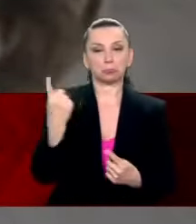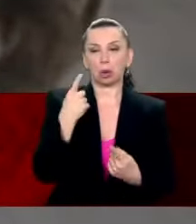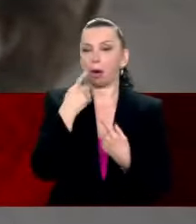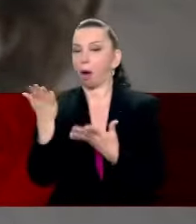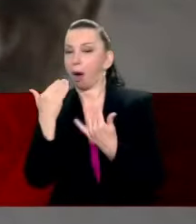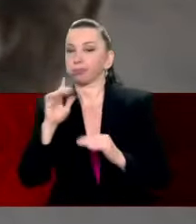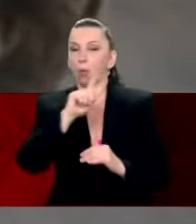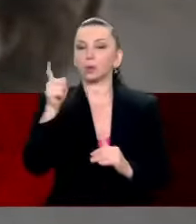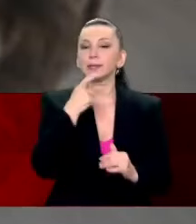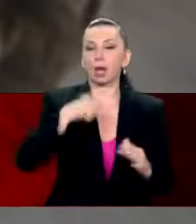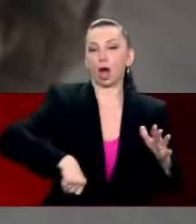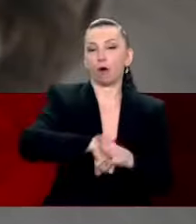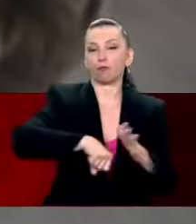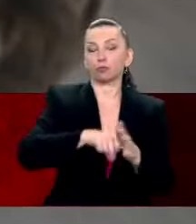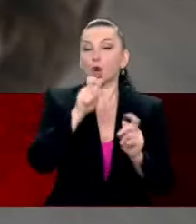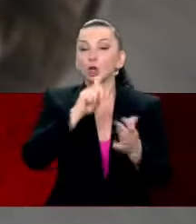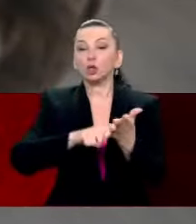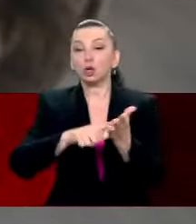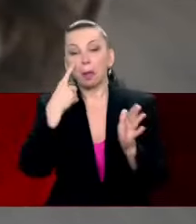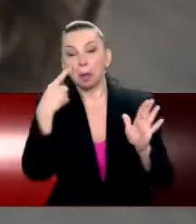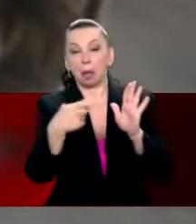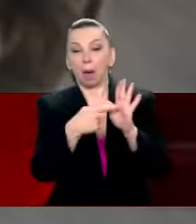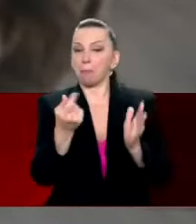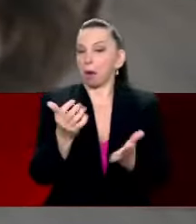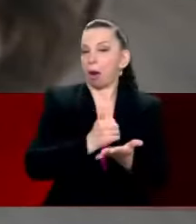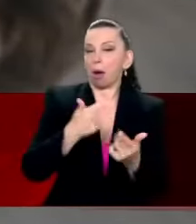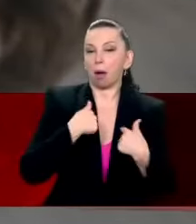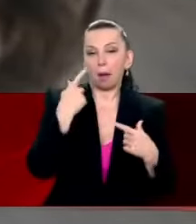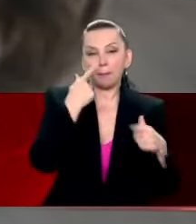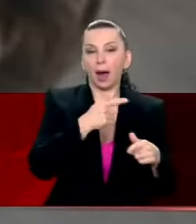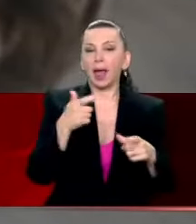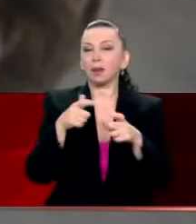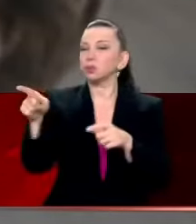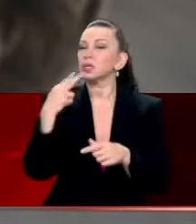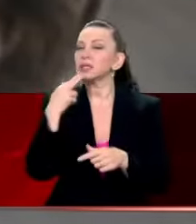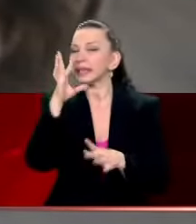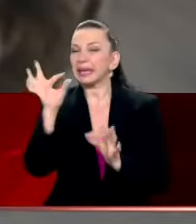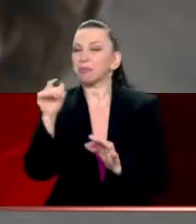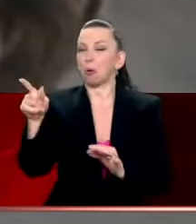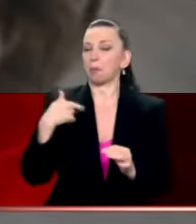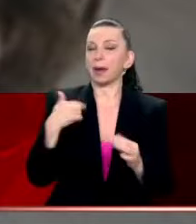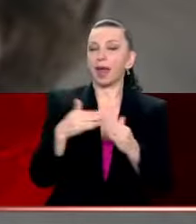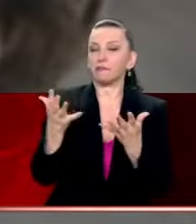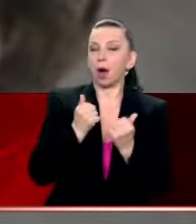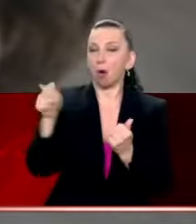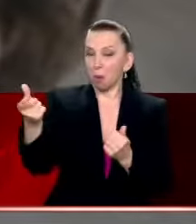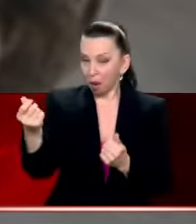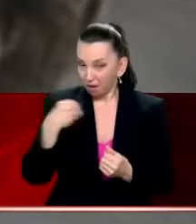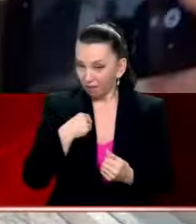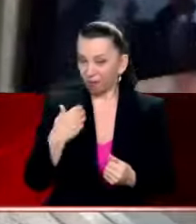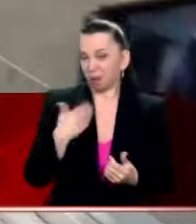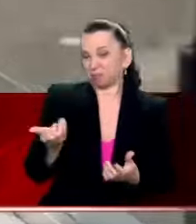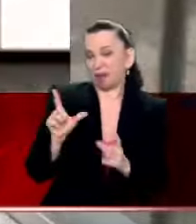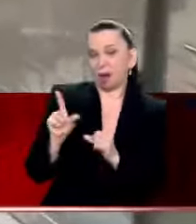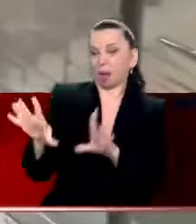10 yıldır futbol oynuyorum. Sözleşmelerime bakarsanız gelirimi göreceksiniz. Erzan kimdir ki bana ev alacak? Onun bana verdiği paraya mı muhtaç